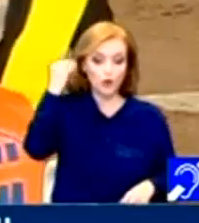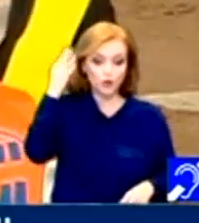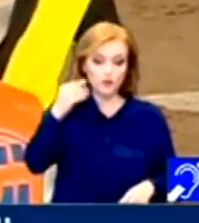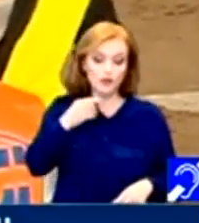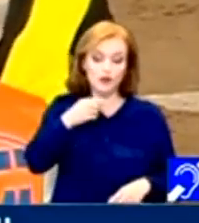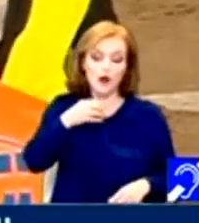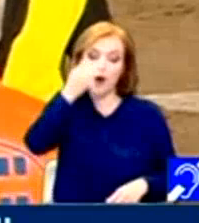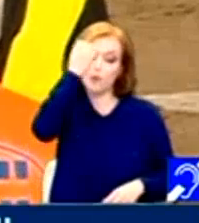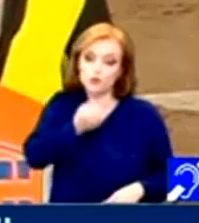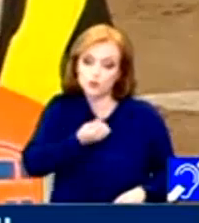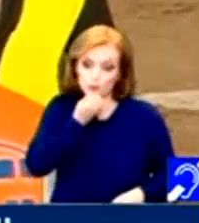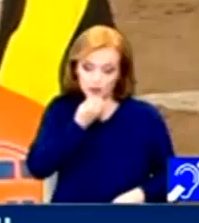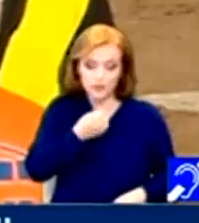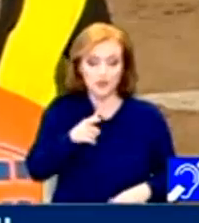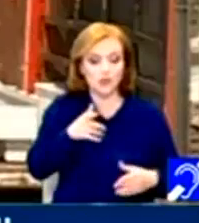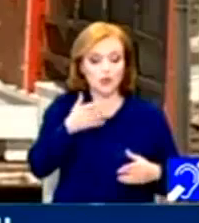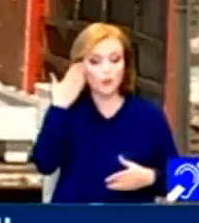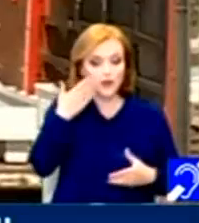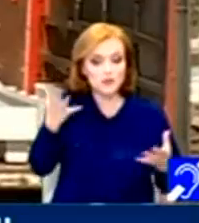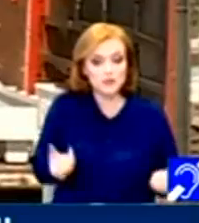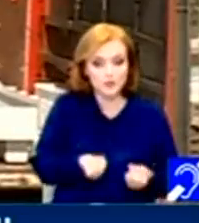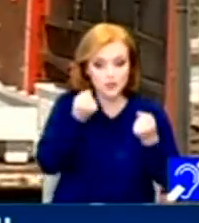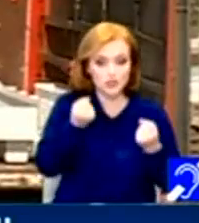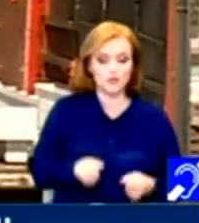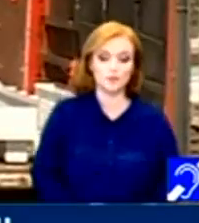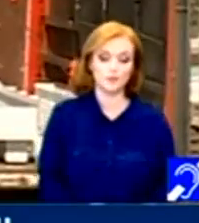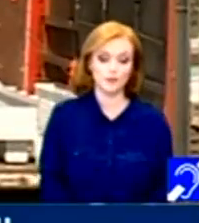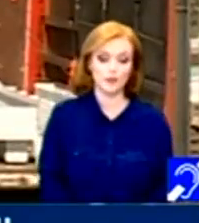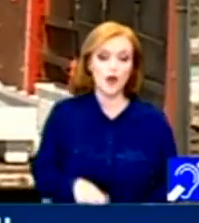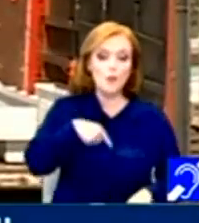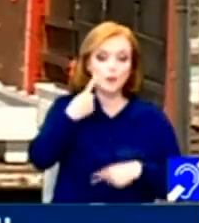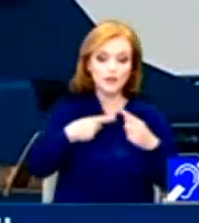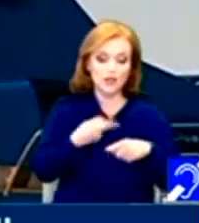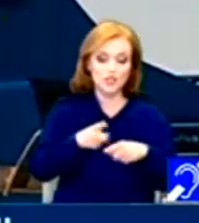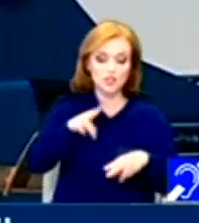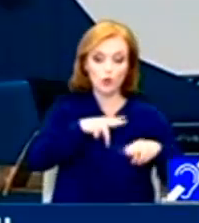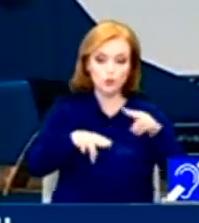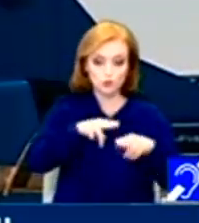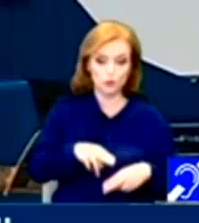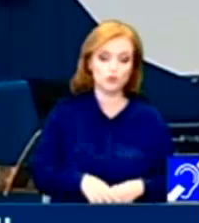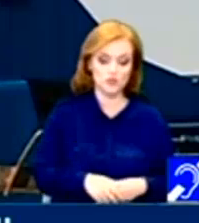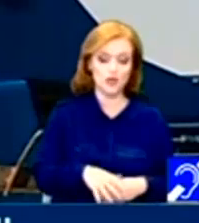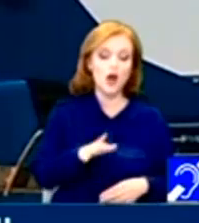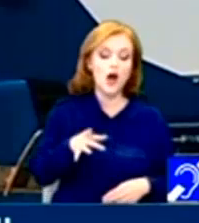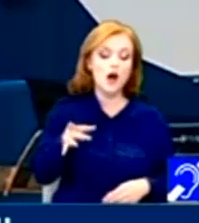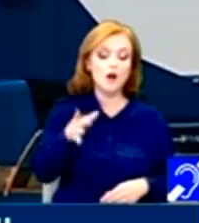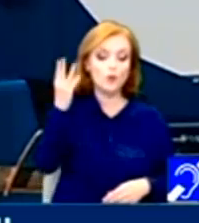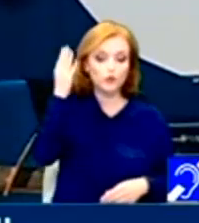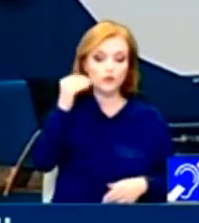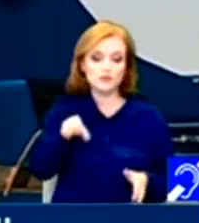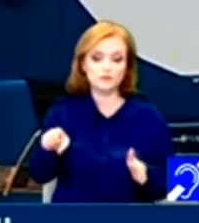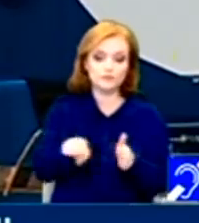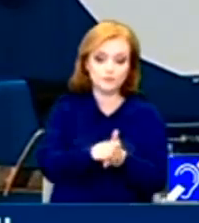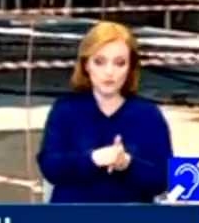de România, menționând că gazoductul este o investiție în viitorul țării. Prin această conductă, Republica Moldova va fi conectată la rețeaua de gaze